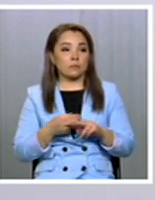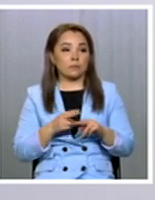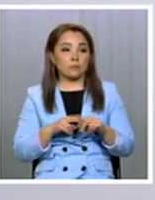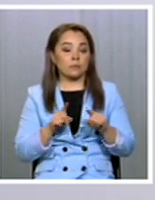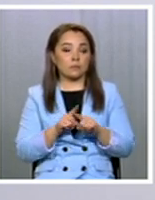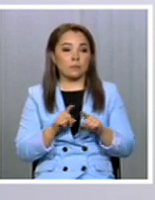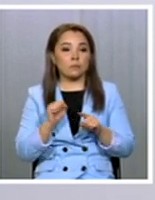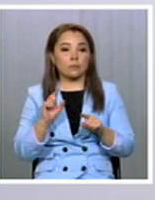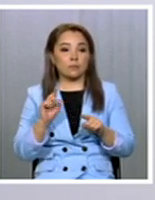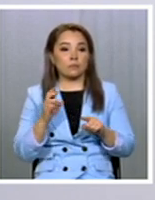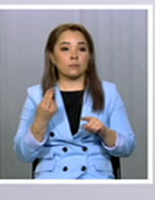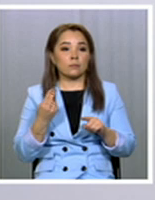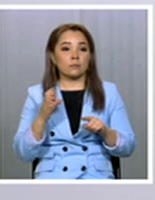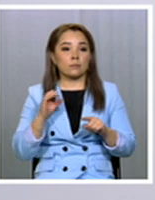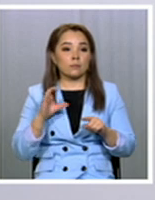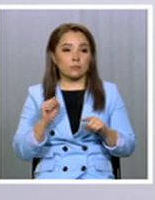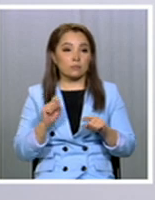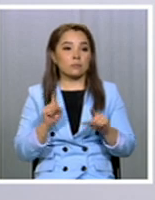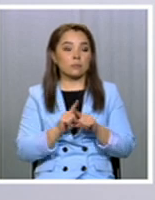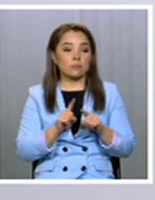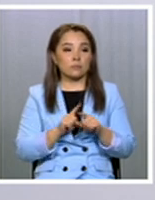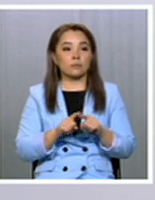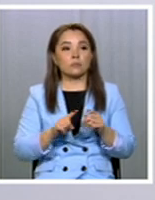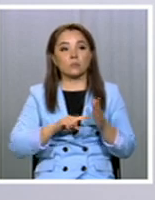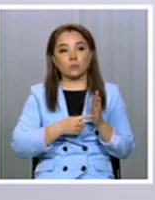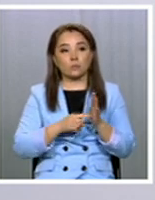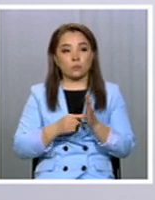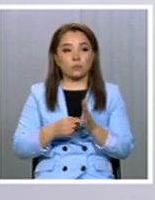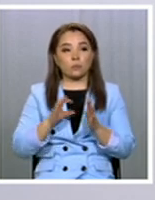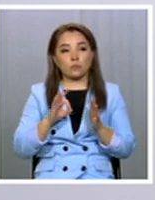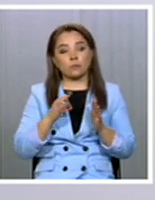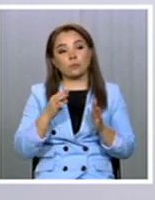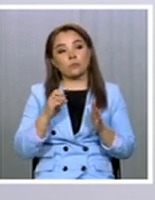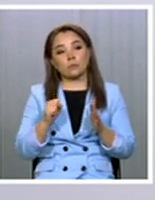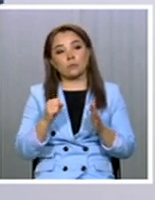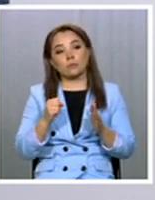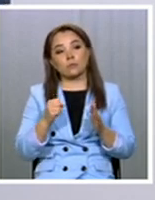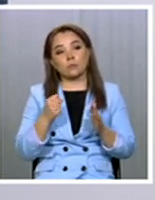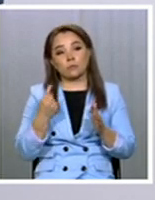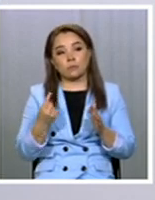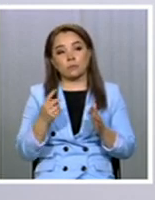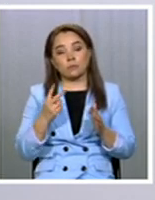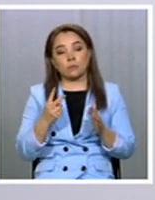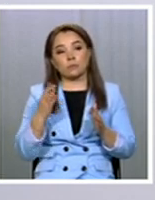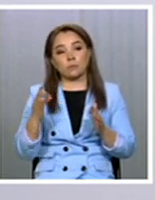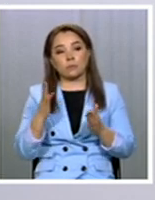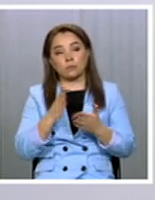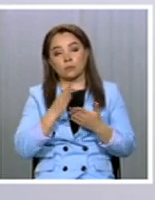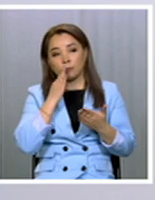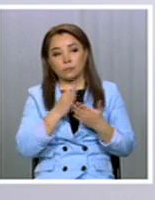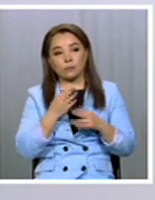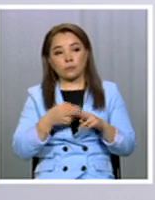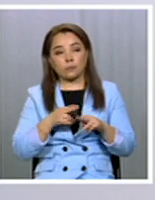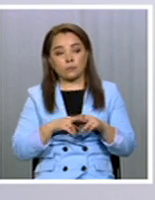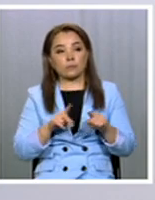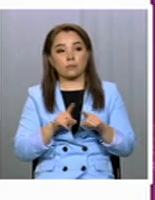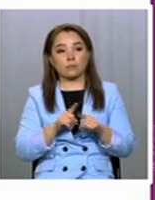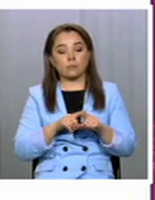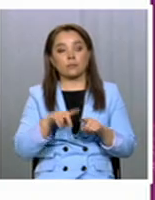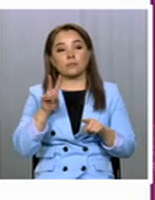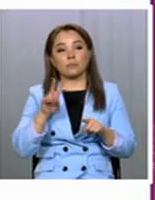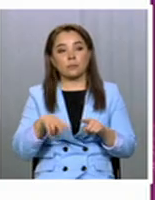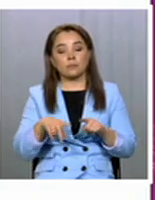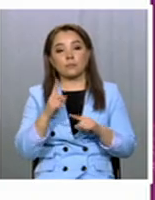ол нүкте OX осінің бойында жатқандықтан ординатысы 0-ге тең болады. Демек, перпендикулярдың